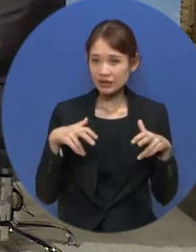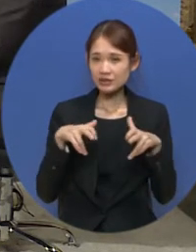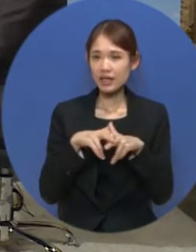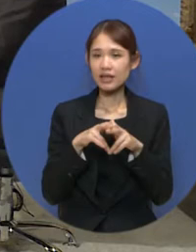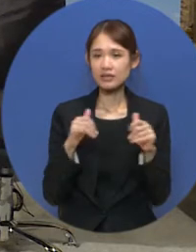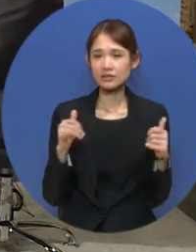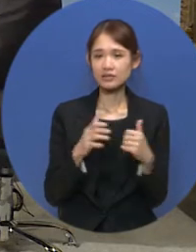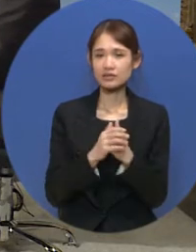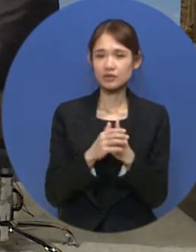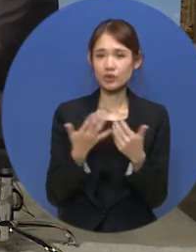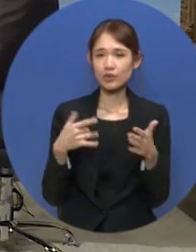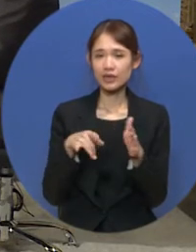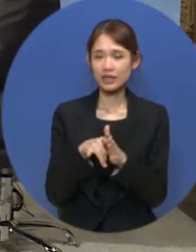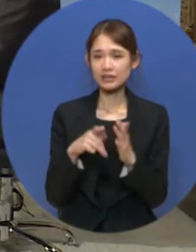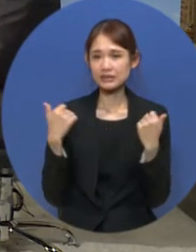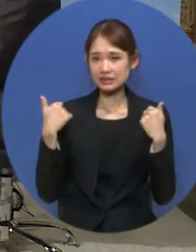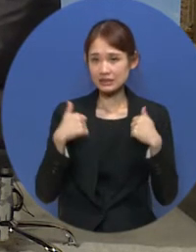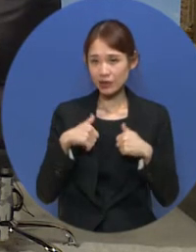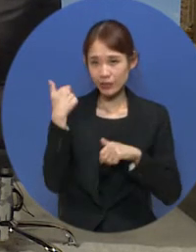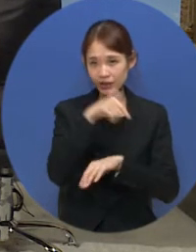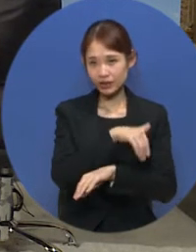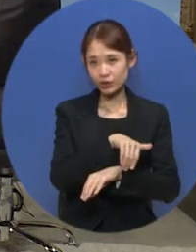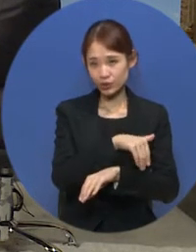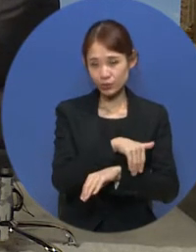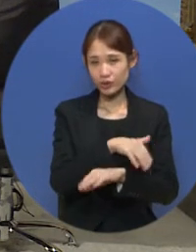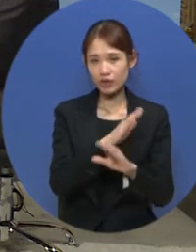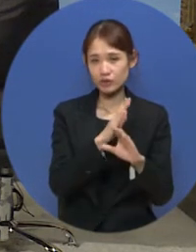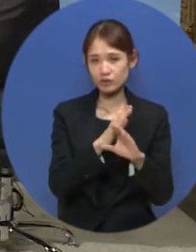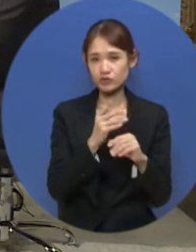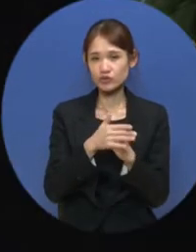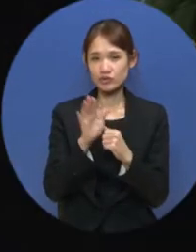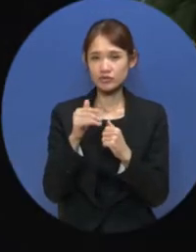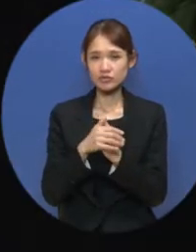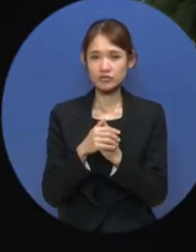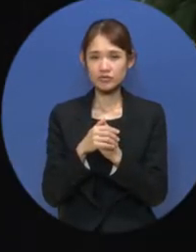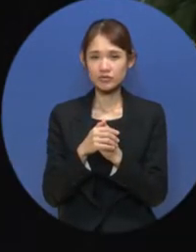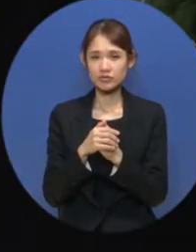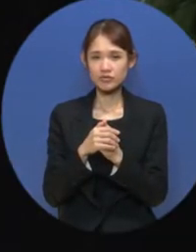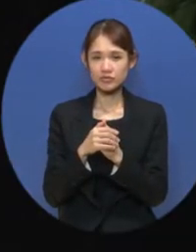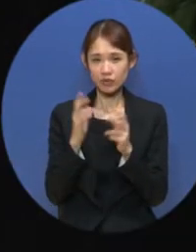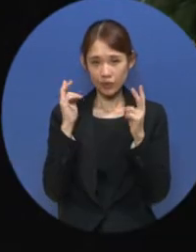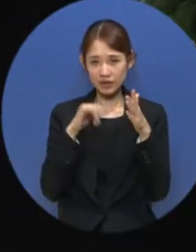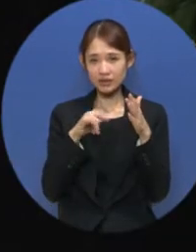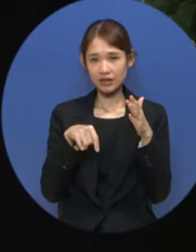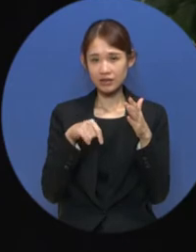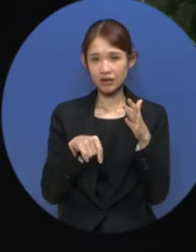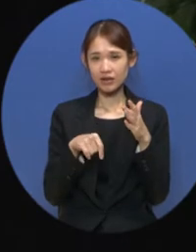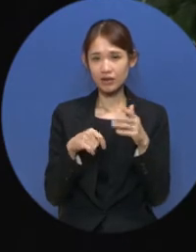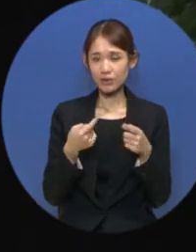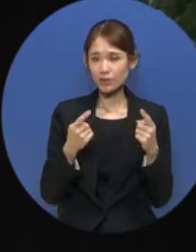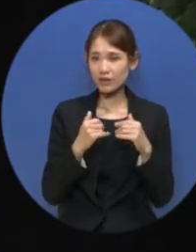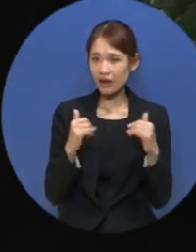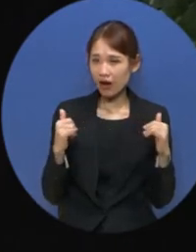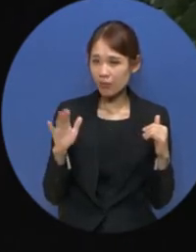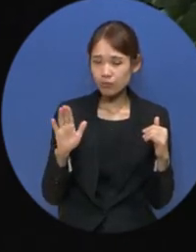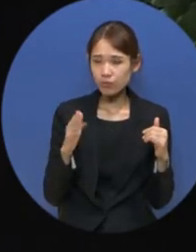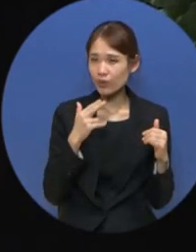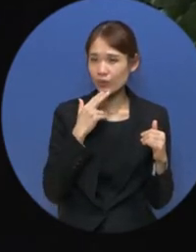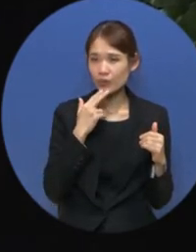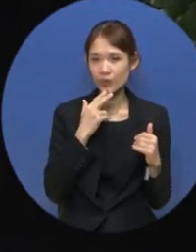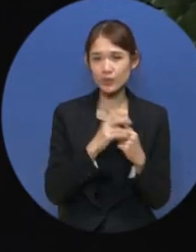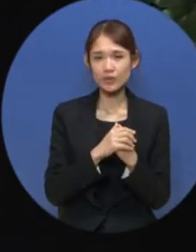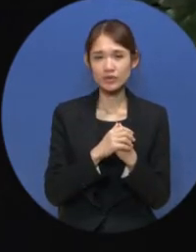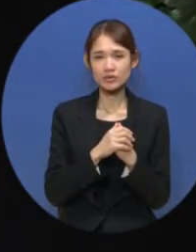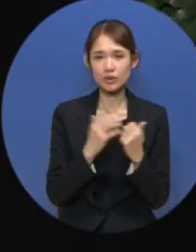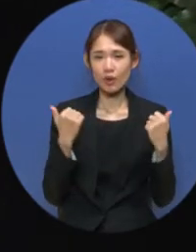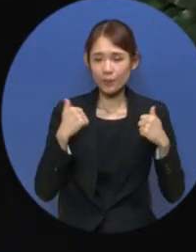휠체어 장애인을 위한 의류를 이제 기획을 하려고 했는데 네. 사실 이제 사내에 뭐 그런 분이 있는 것도 아니고 네. 그리고